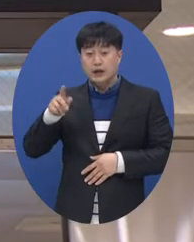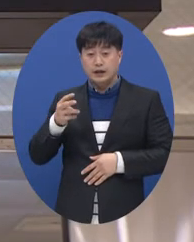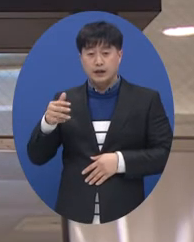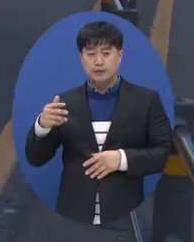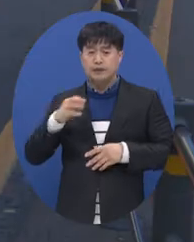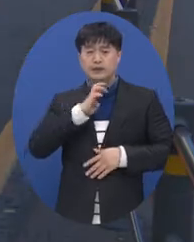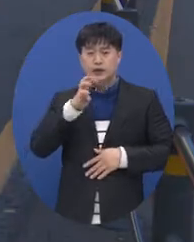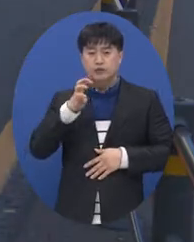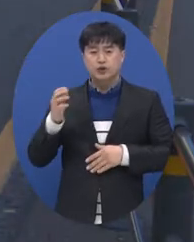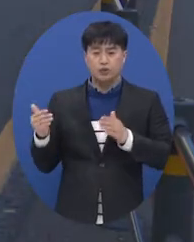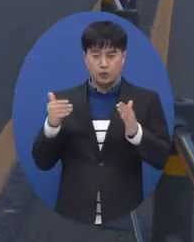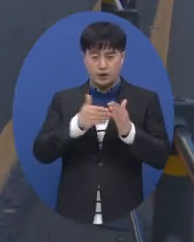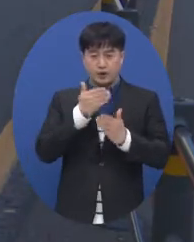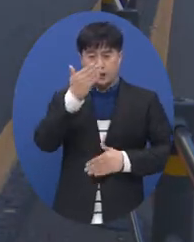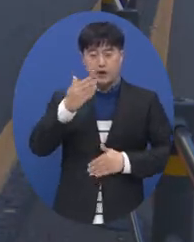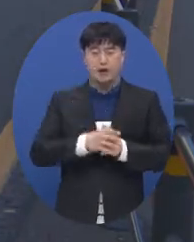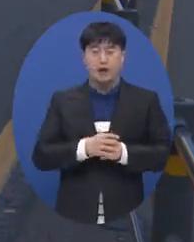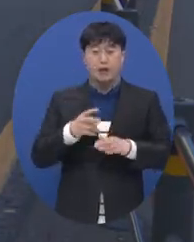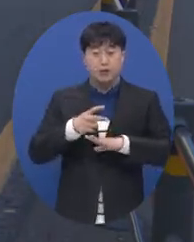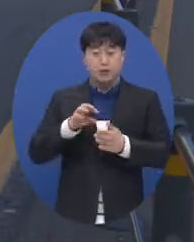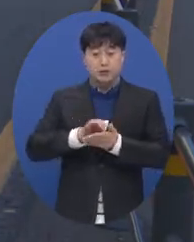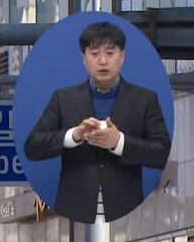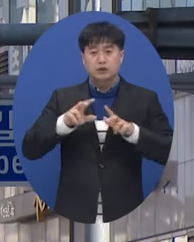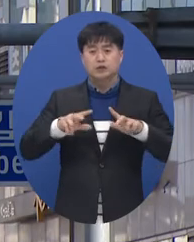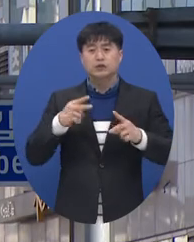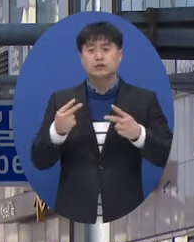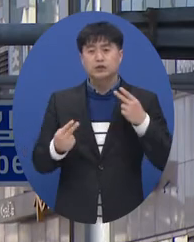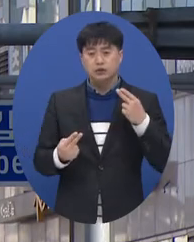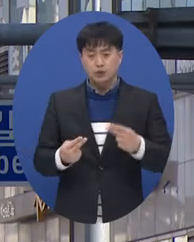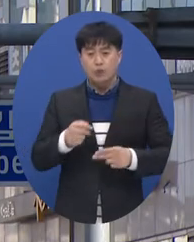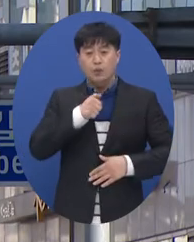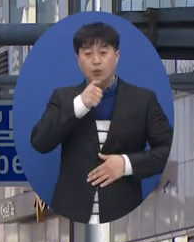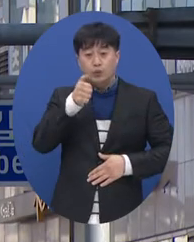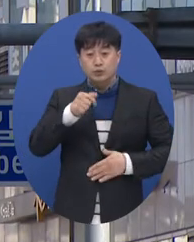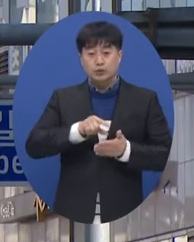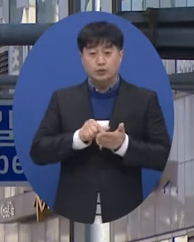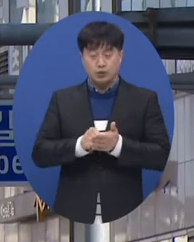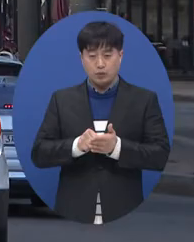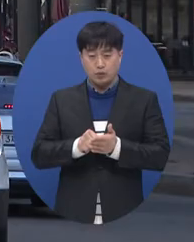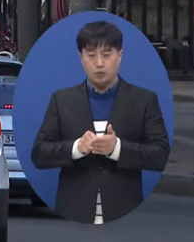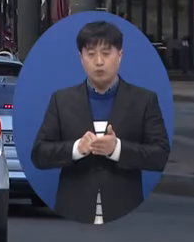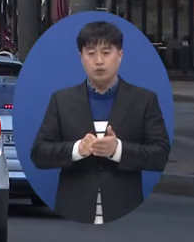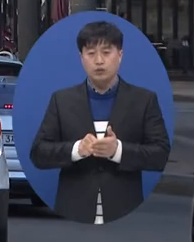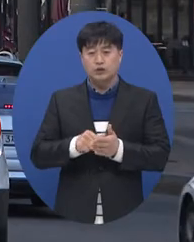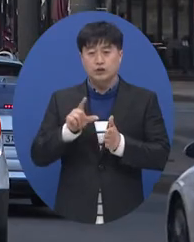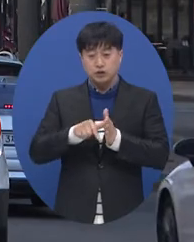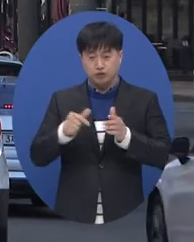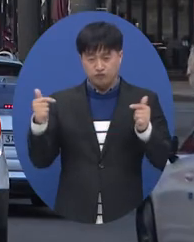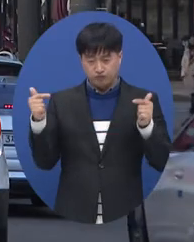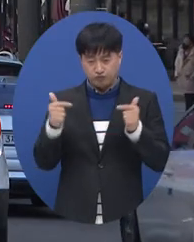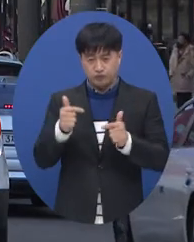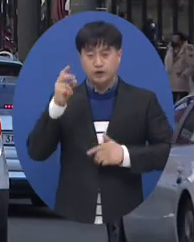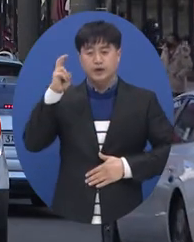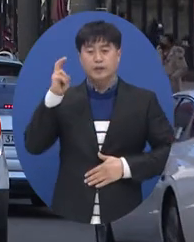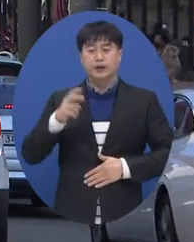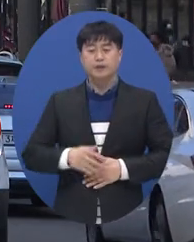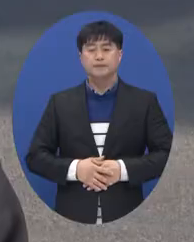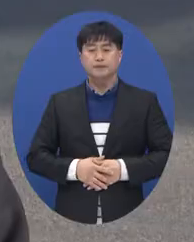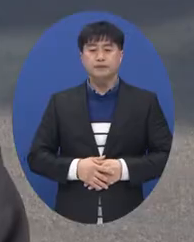전망입니다. 버스를 이용하던 지금과 비교해 50분 정도 이동 시간이 줄어들 것으로